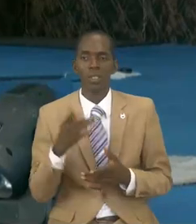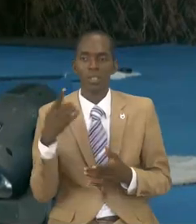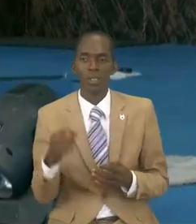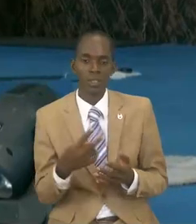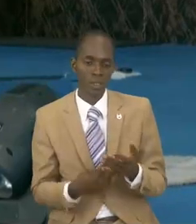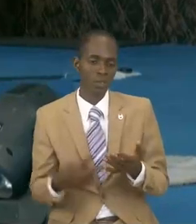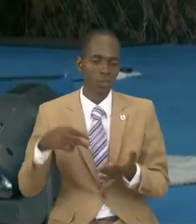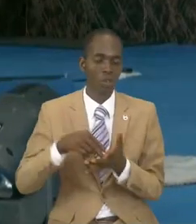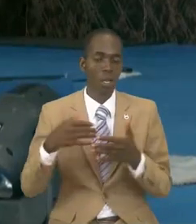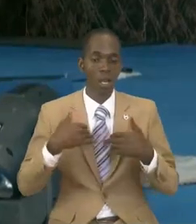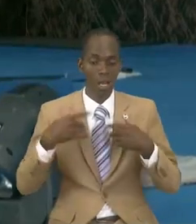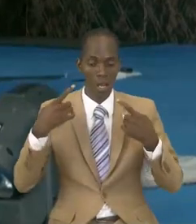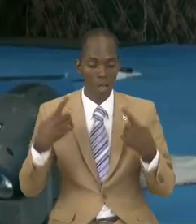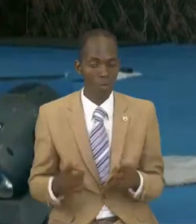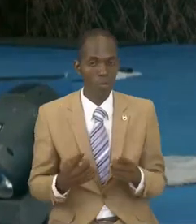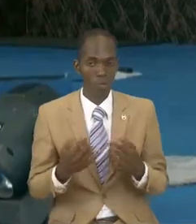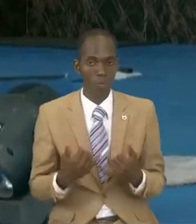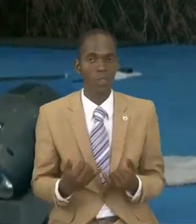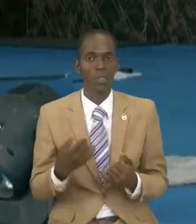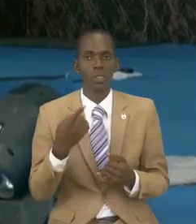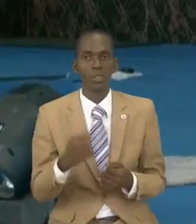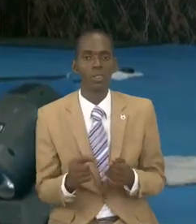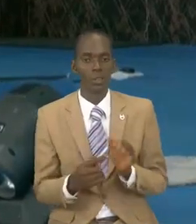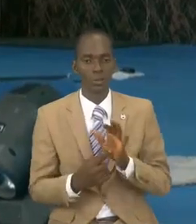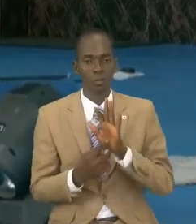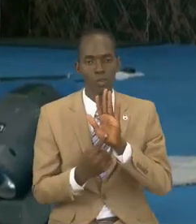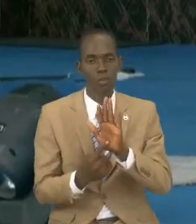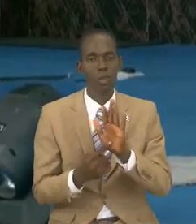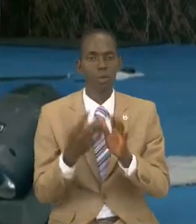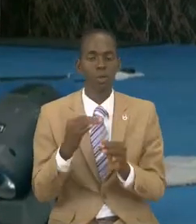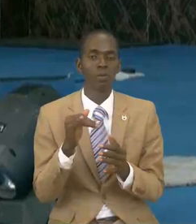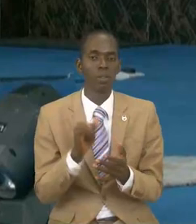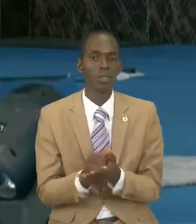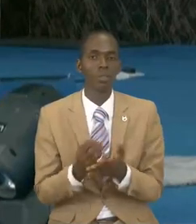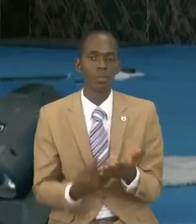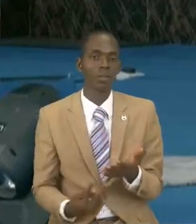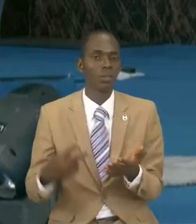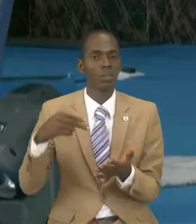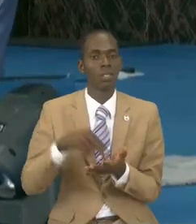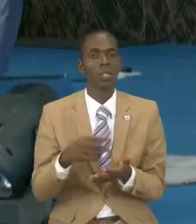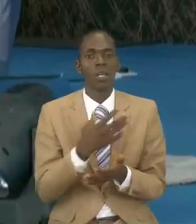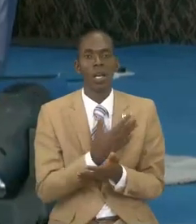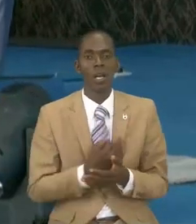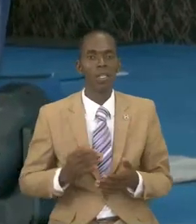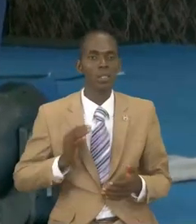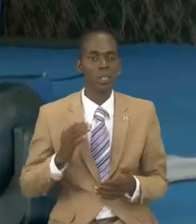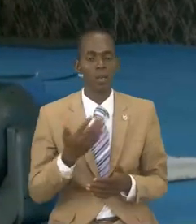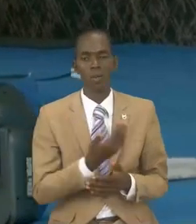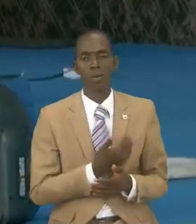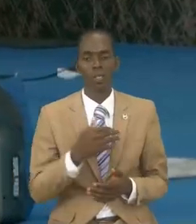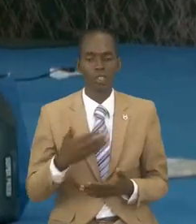La résurrection a déjà lieu, la révélation de cette résurrection et